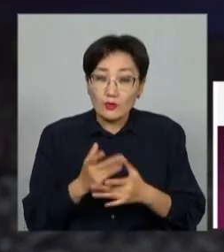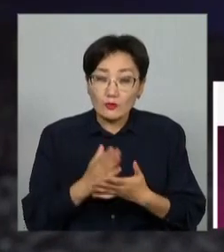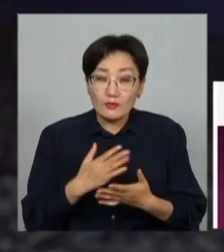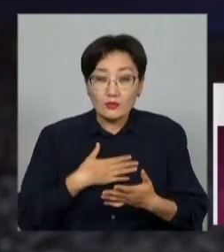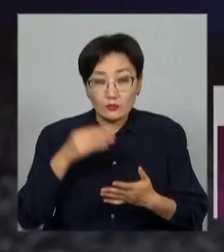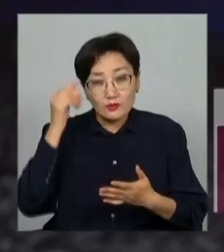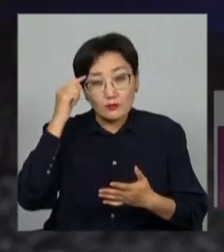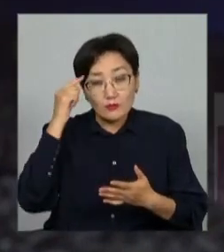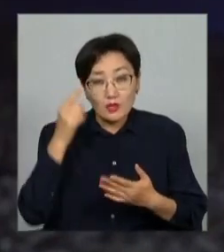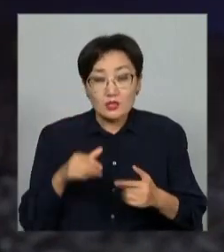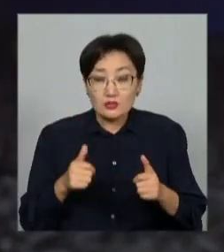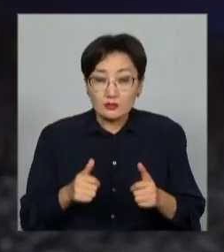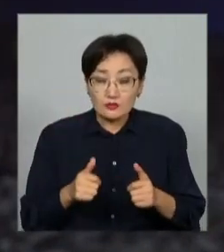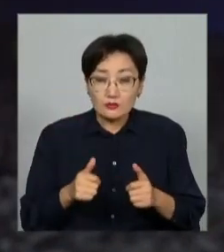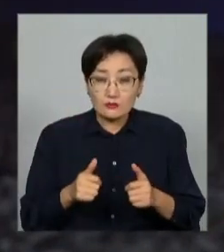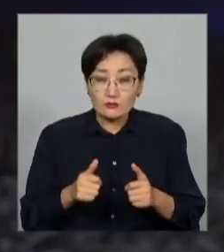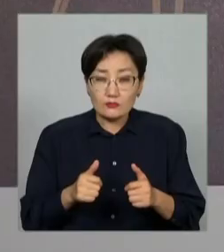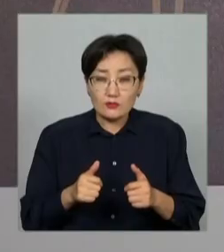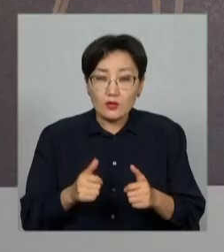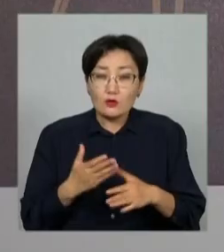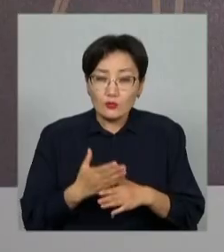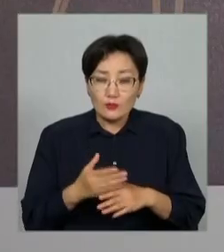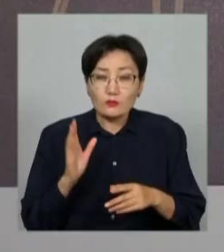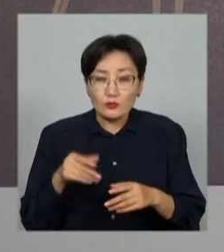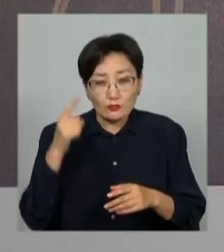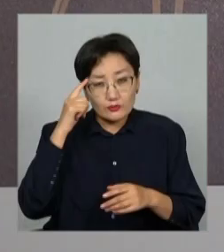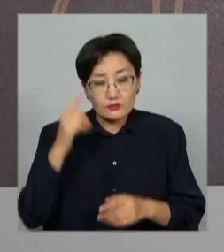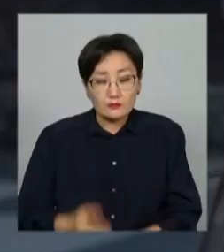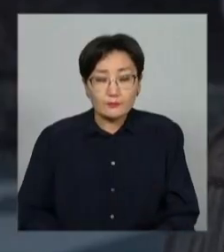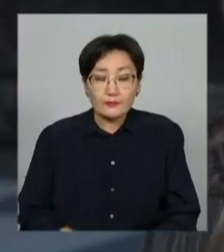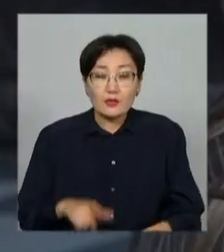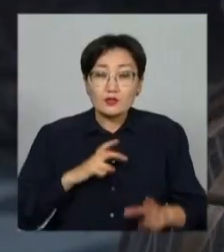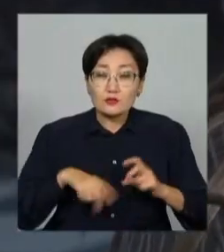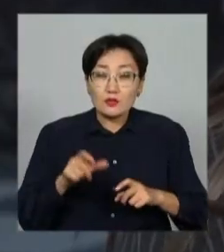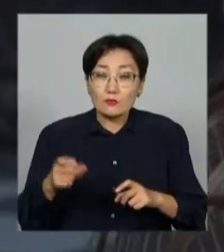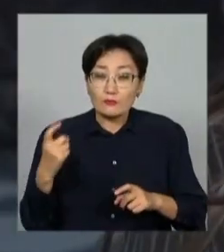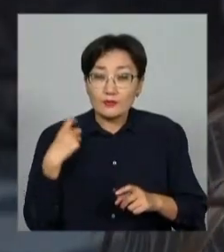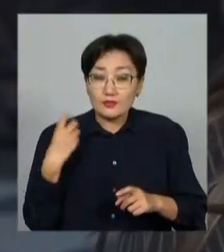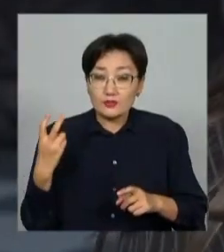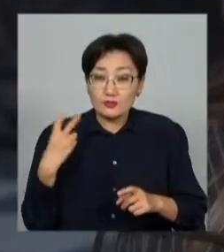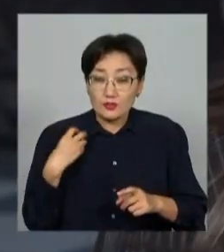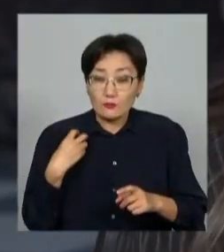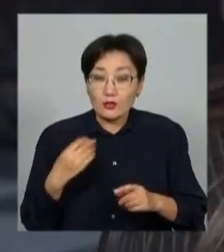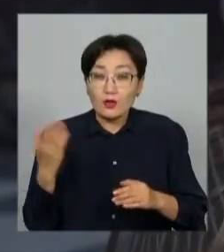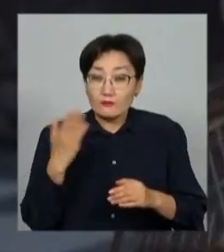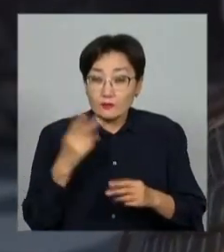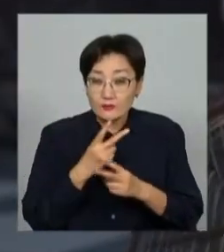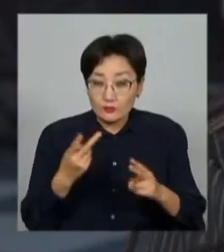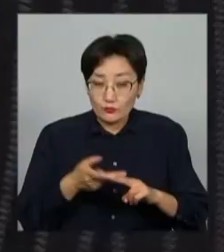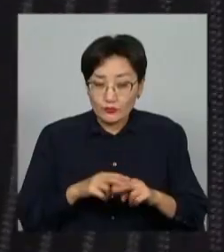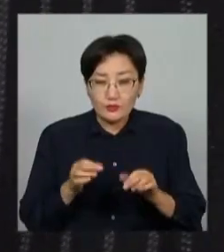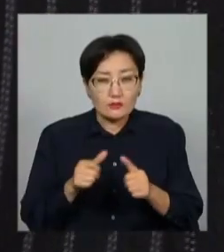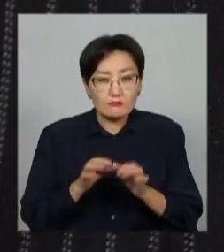ол жақсы жаққа қарай көмектеседі деп ойлаймын. Студенттермен бірінші екінші курсымды алып кеп фильмімізді көрдік. Өте